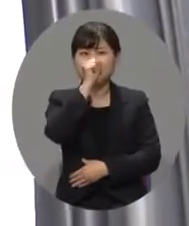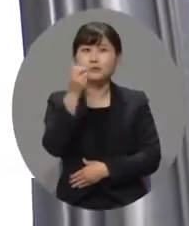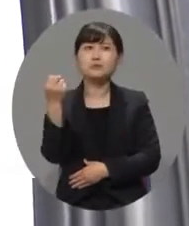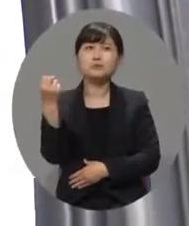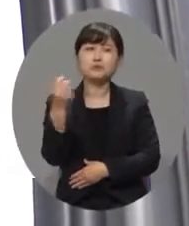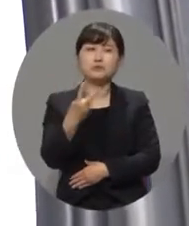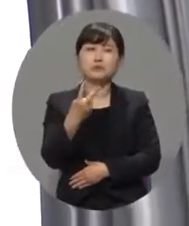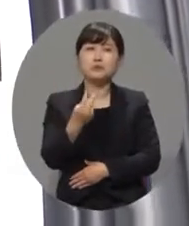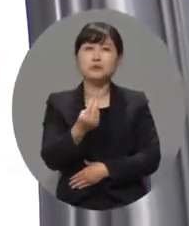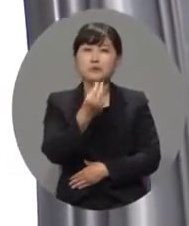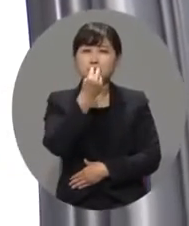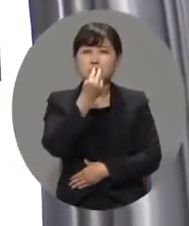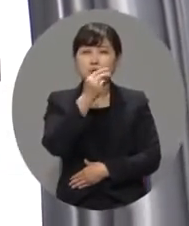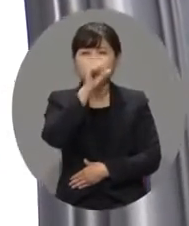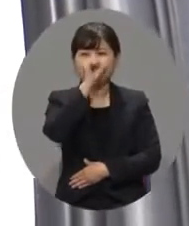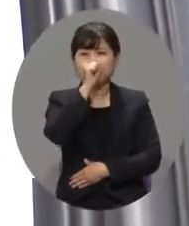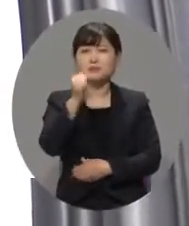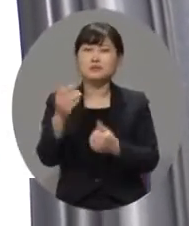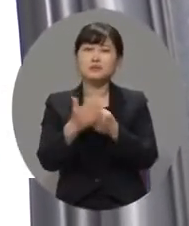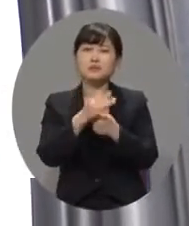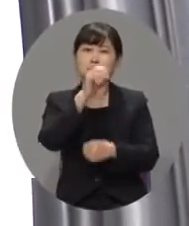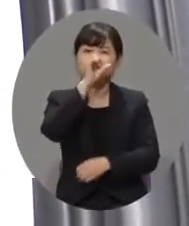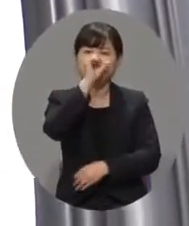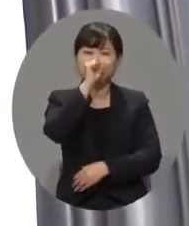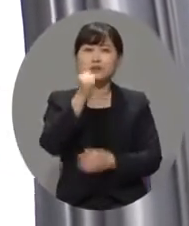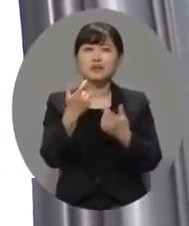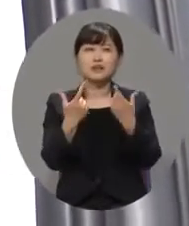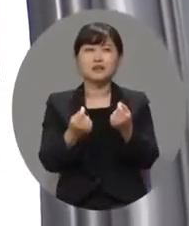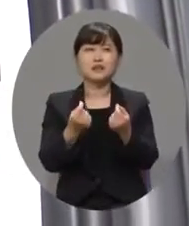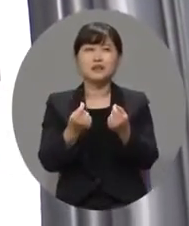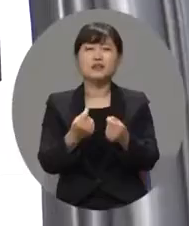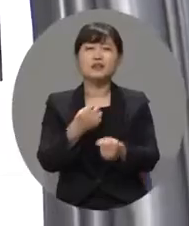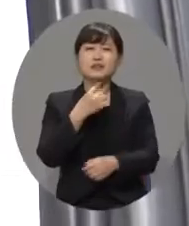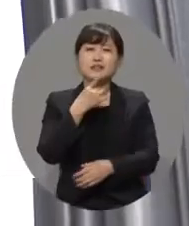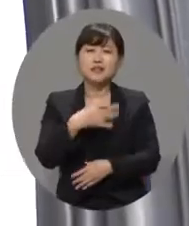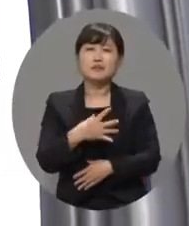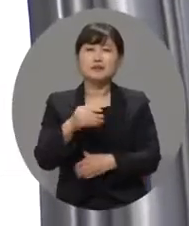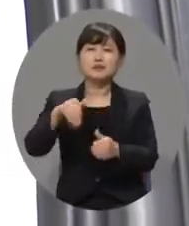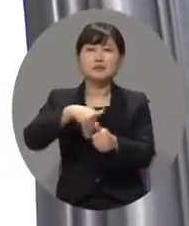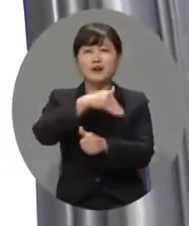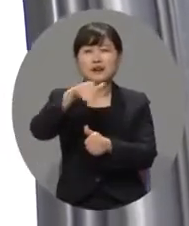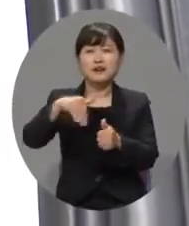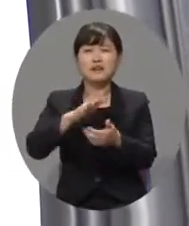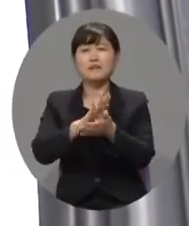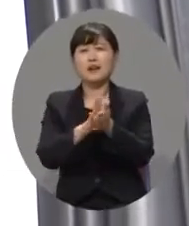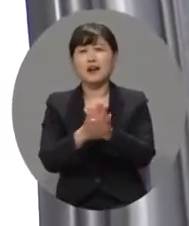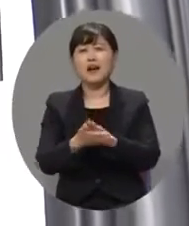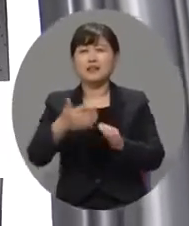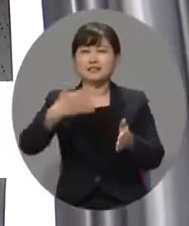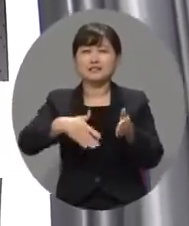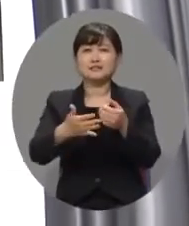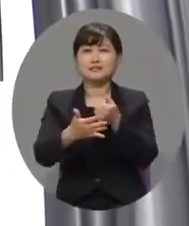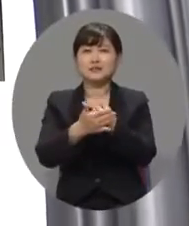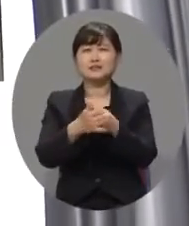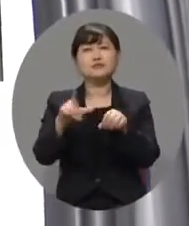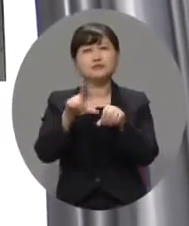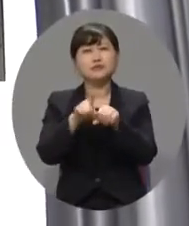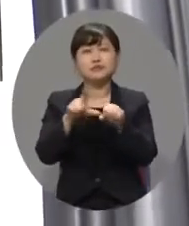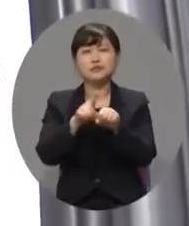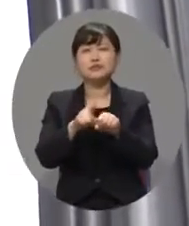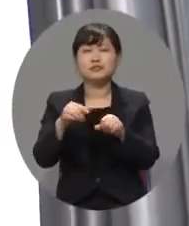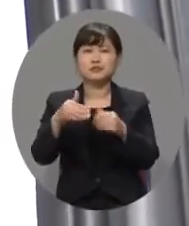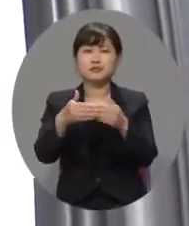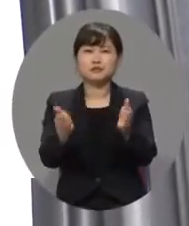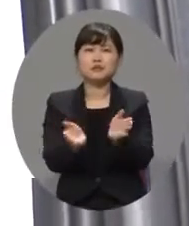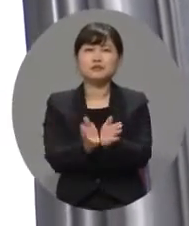확실히 무공해라는 점이 확실히 좋은 점이고요. 다만 아직 인프라가 많이 보급되지 않아서 그런 충전이라든지 이런